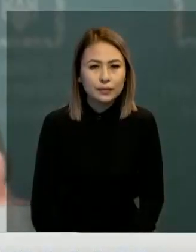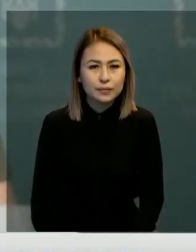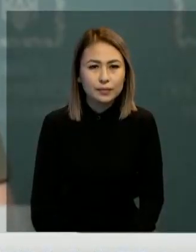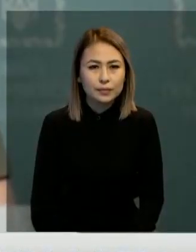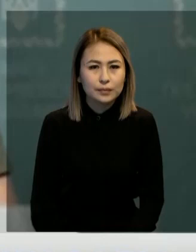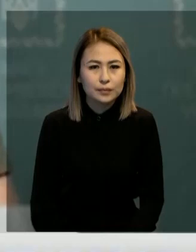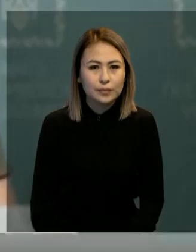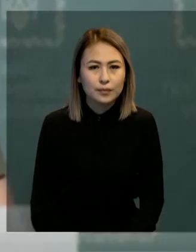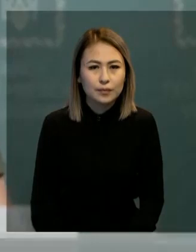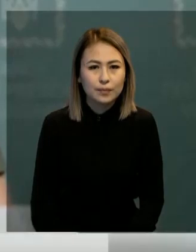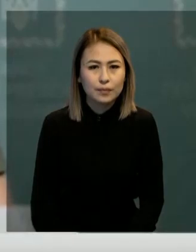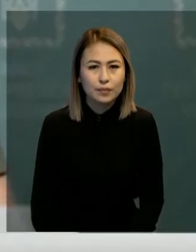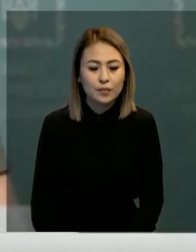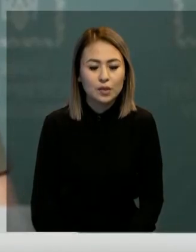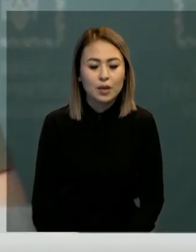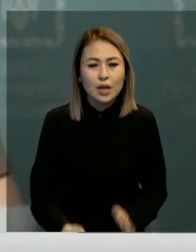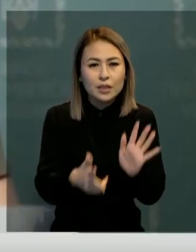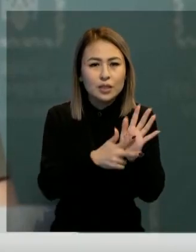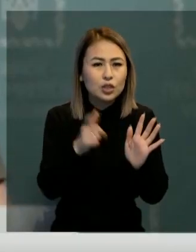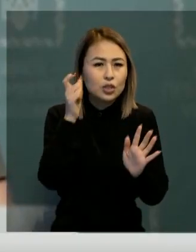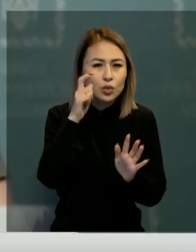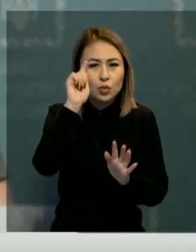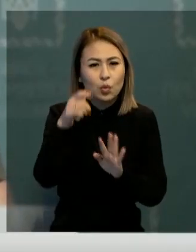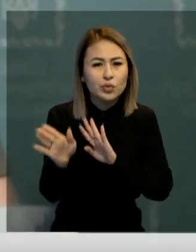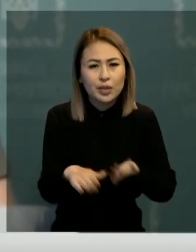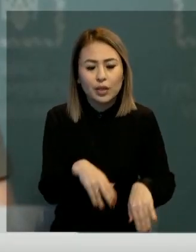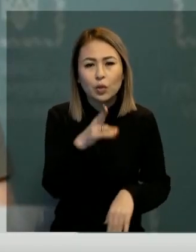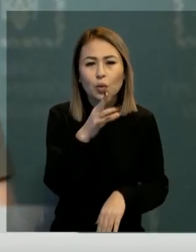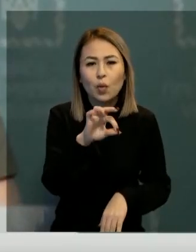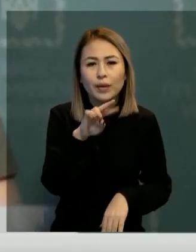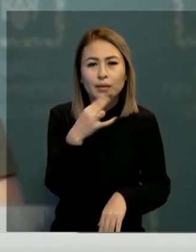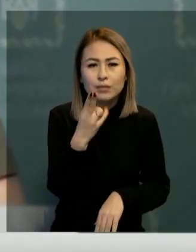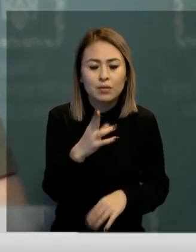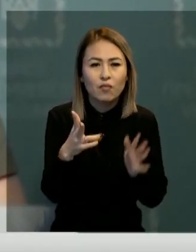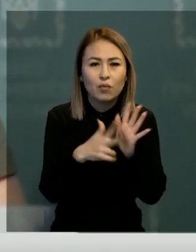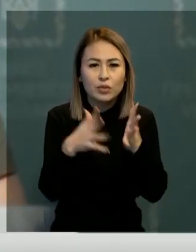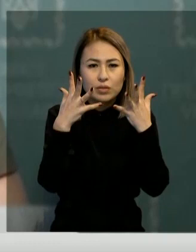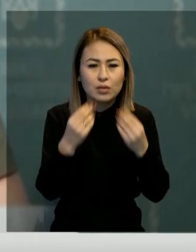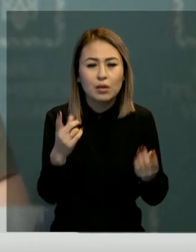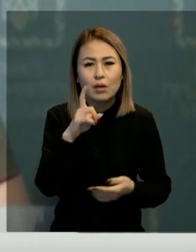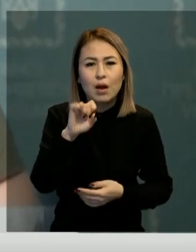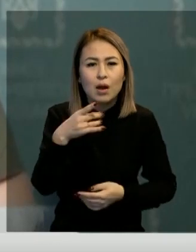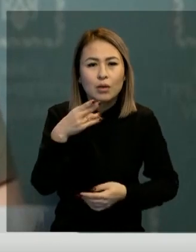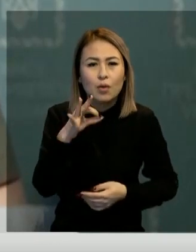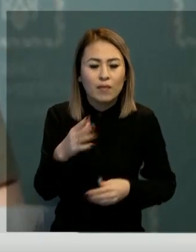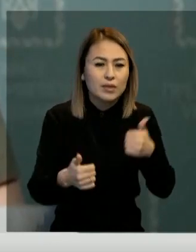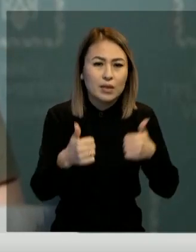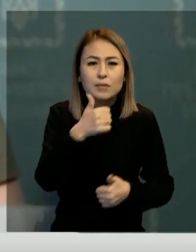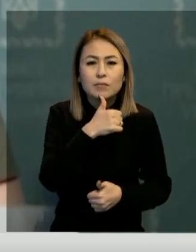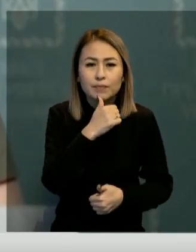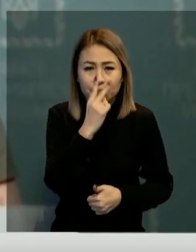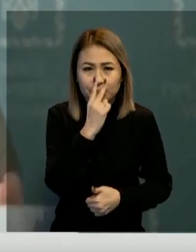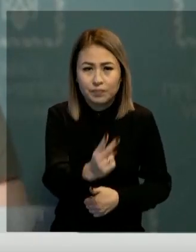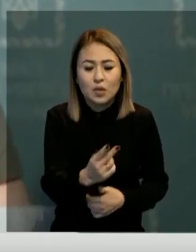Просто сравните Донецк. 8 жылғы соғыстан кейін Донецк пен 8 күнгі соғыстан кейінгі Харьковты салыстырыңыздар.